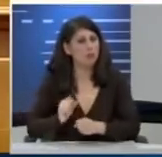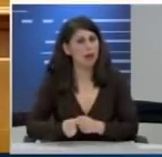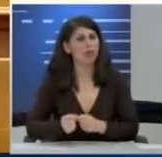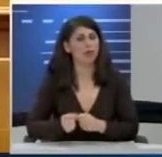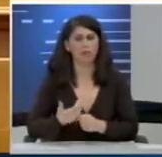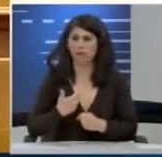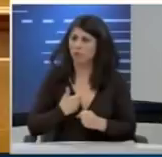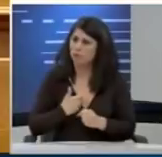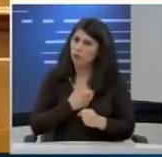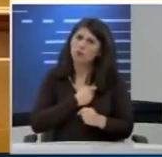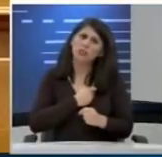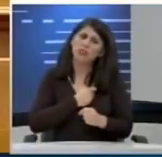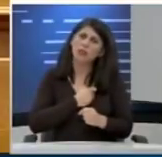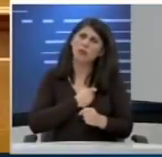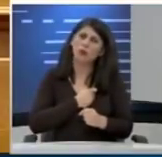που θέλω να πιστεύω